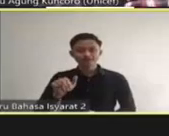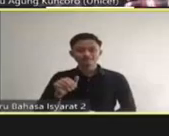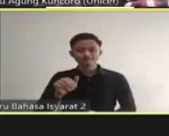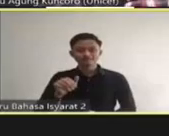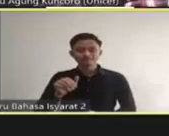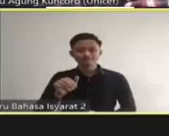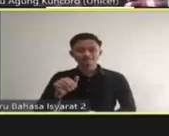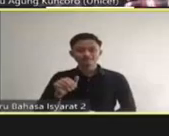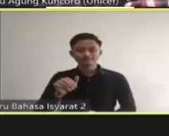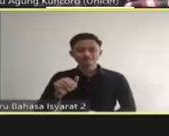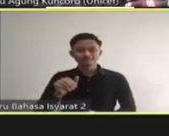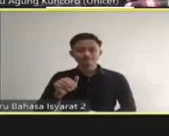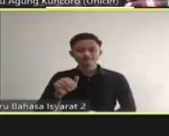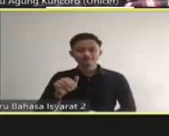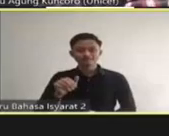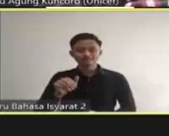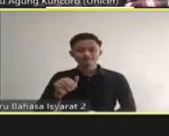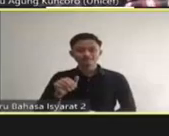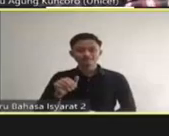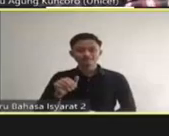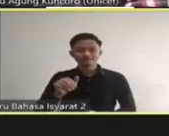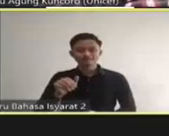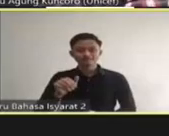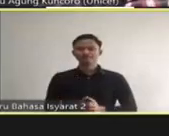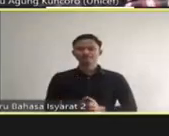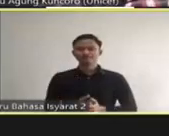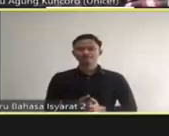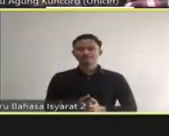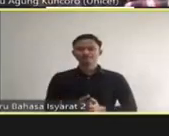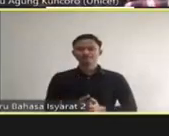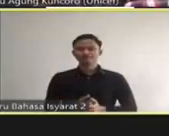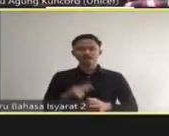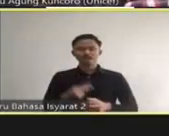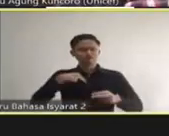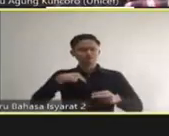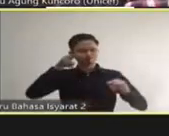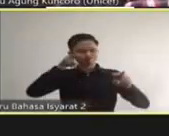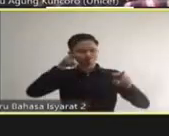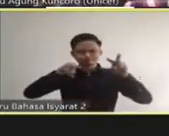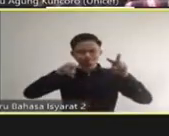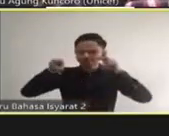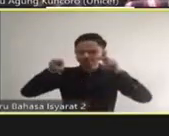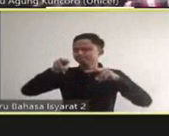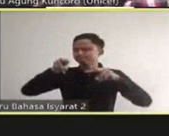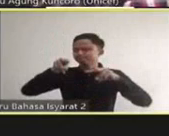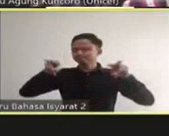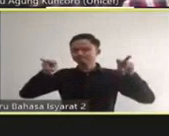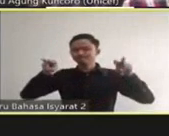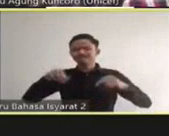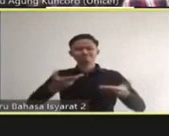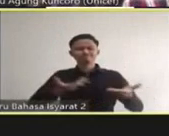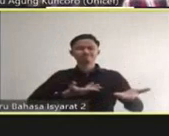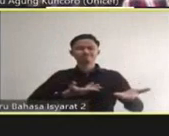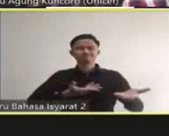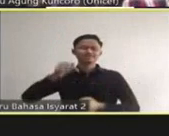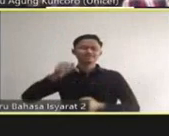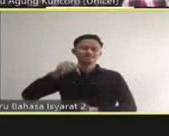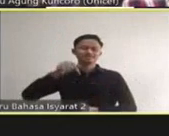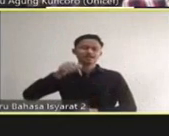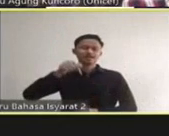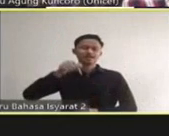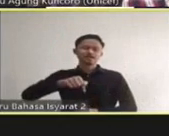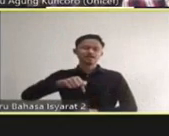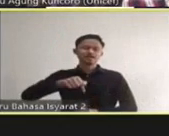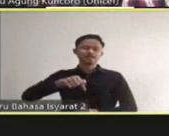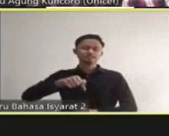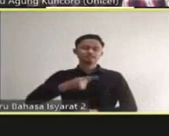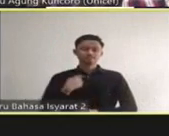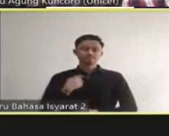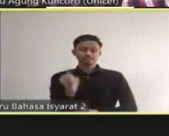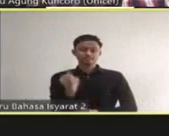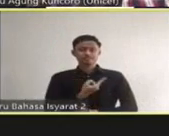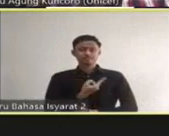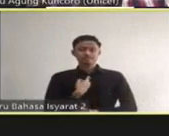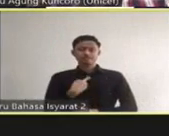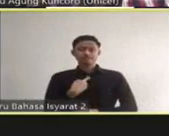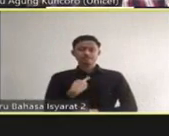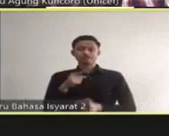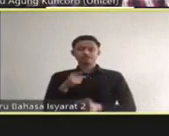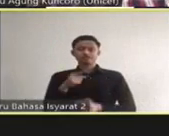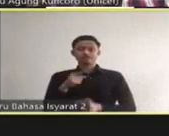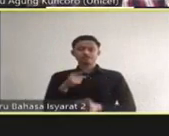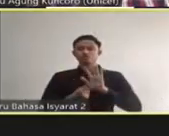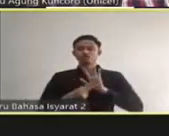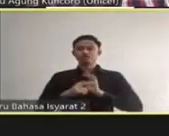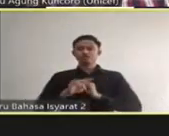Jadi melihat dari kondisi seperti ini, kami dari UNICEF selama